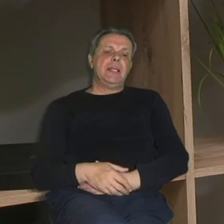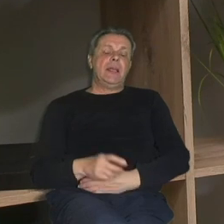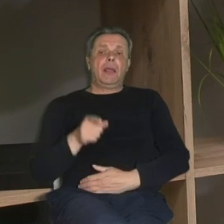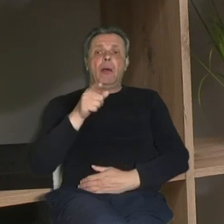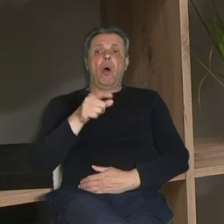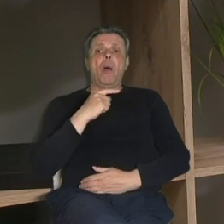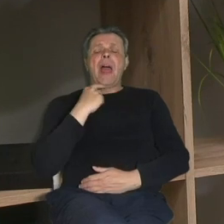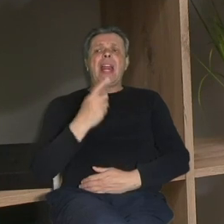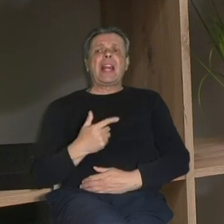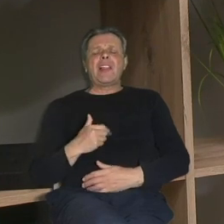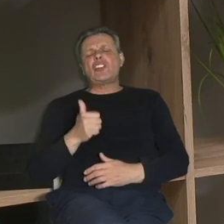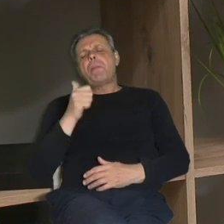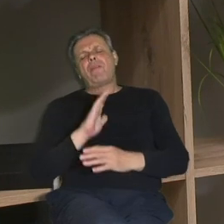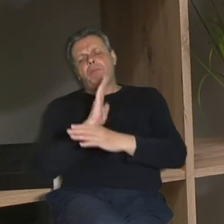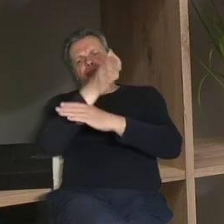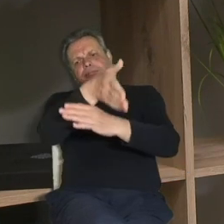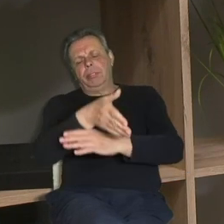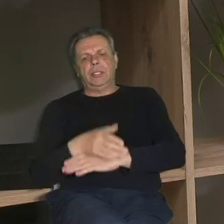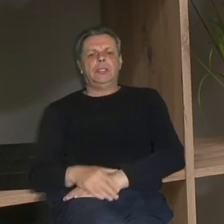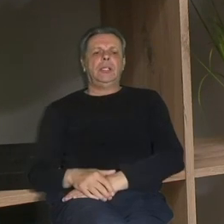je rekla da će ići prvo u